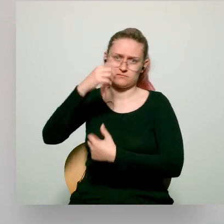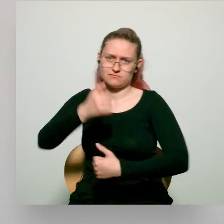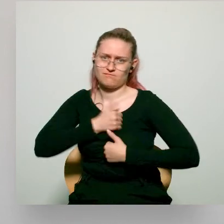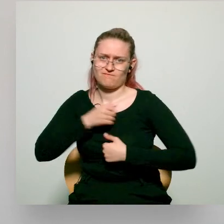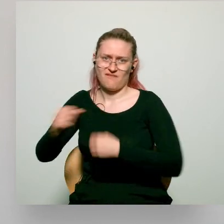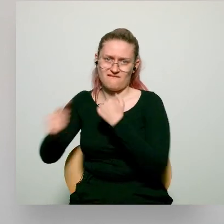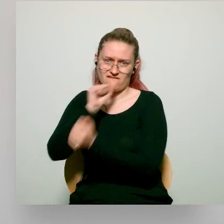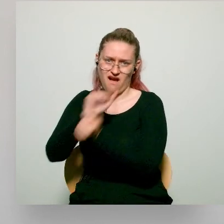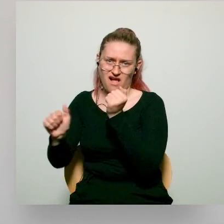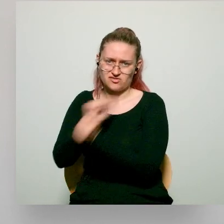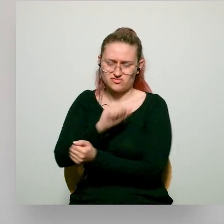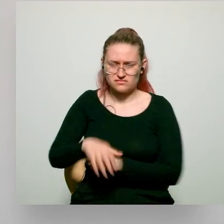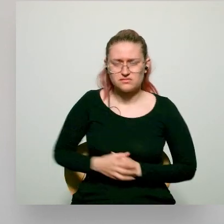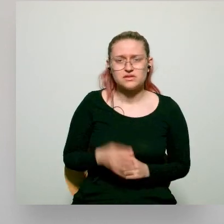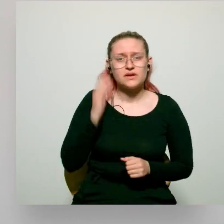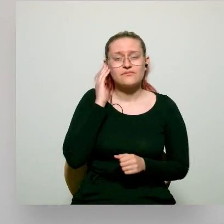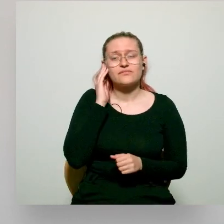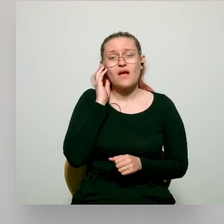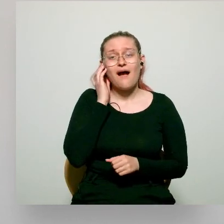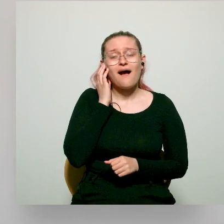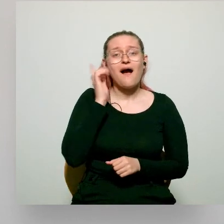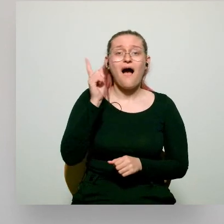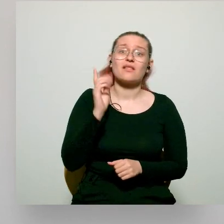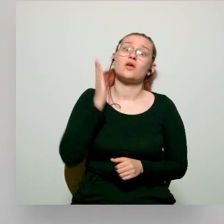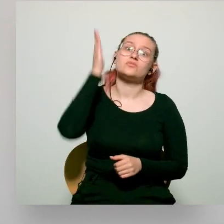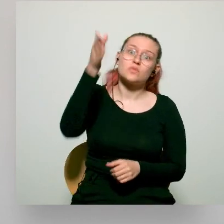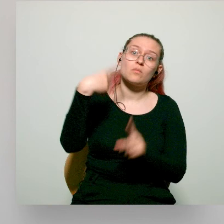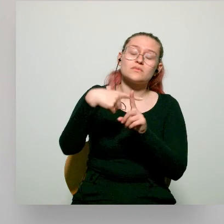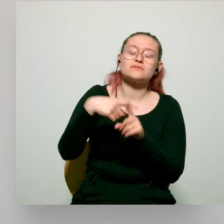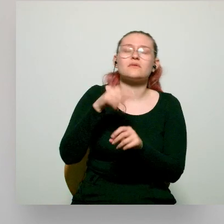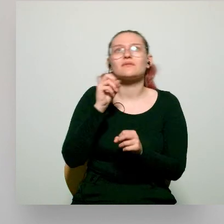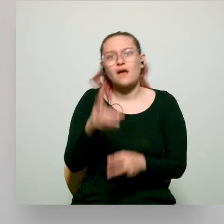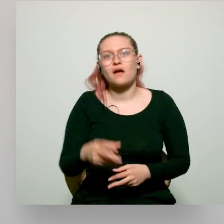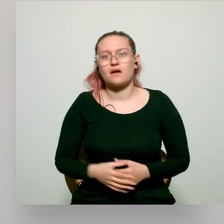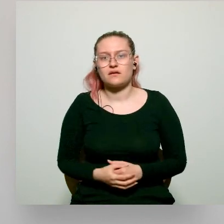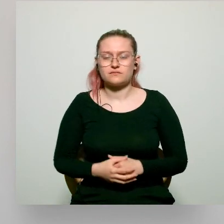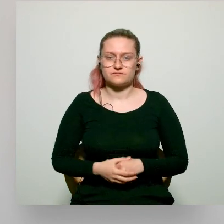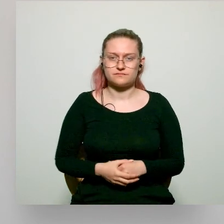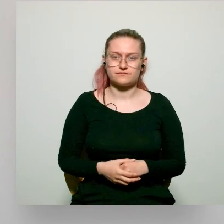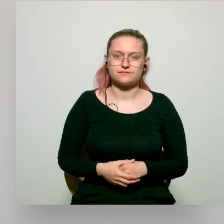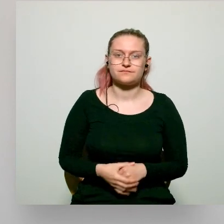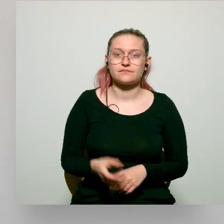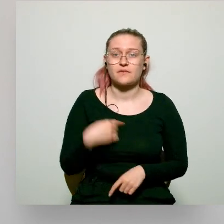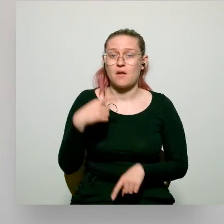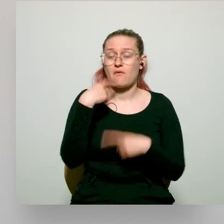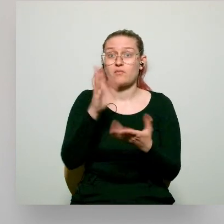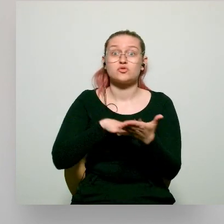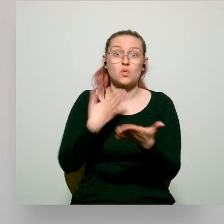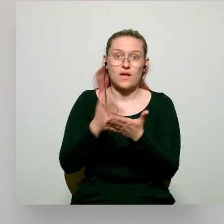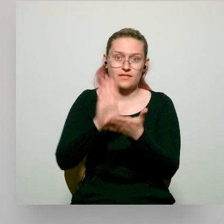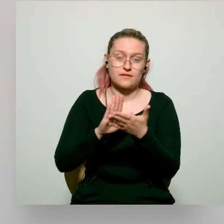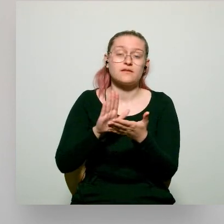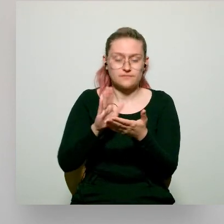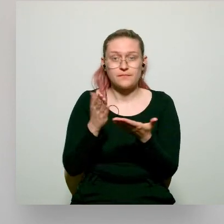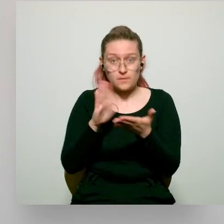to tak, powinniśmy o tym mówić. Tutaj odwołam się do przykładu. W centrum Kijowa mieliśmy